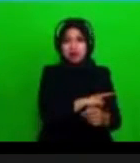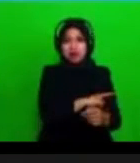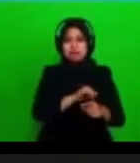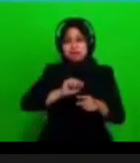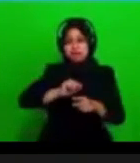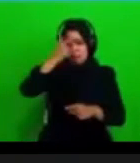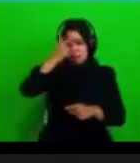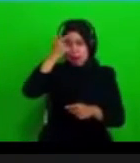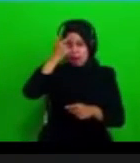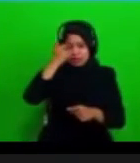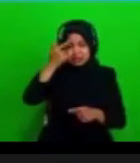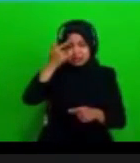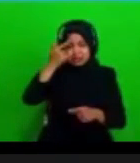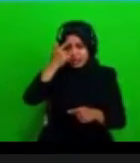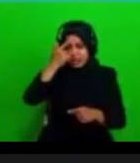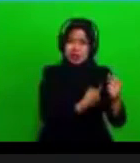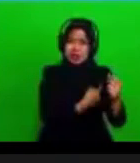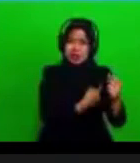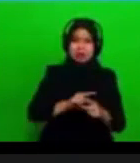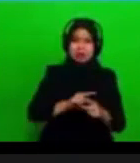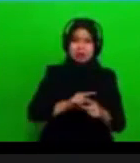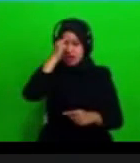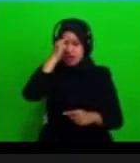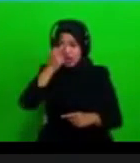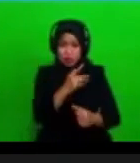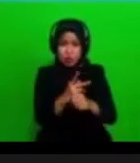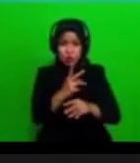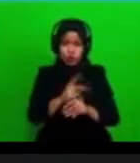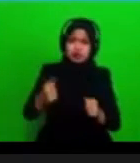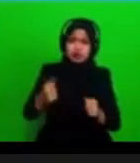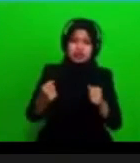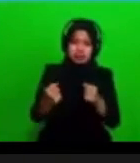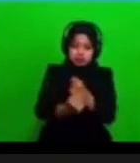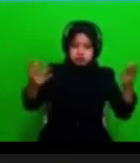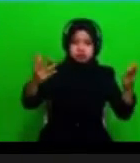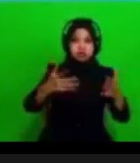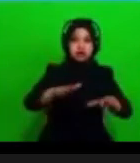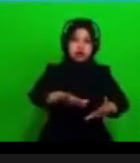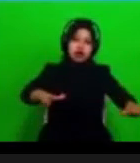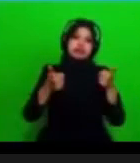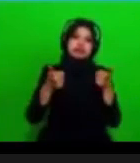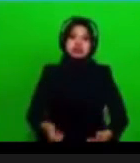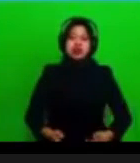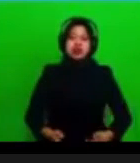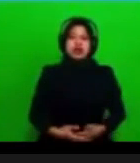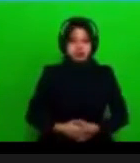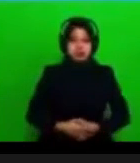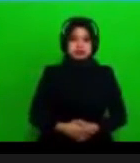learning skills. Kemampuan belajar itu yang guru harus mampu ciptakan pada anak-anak.